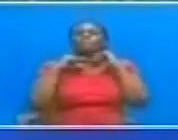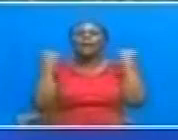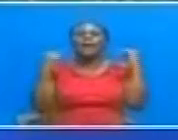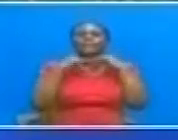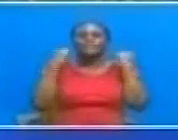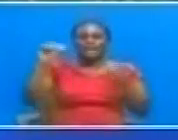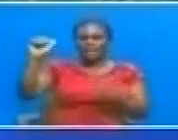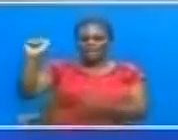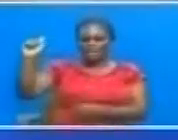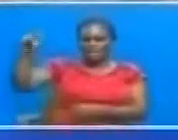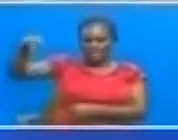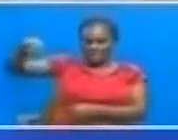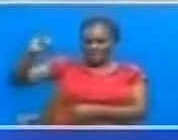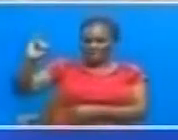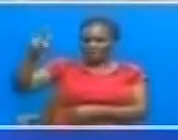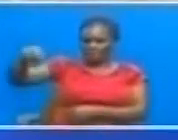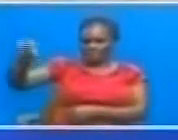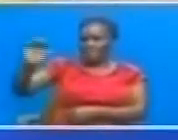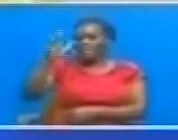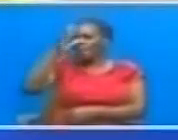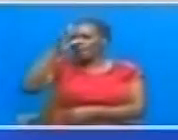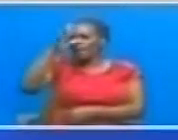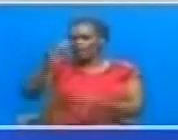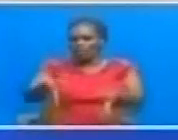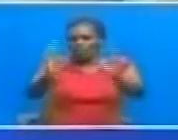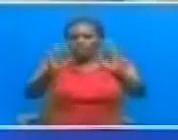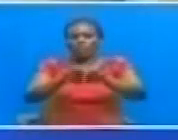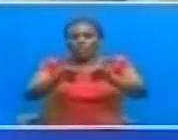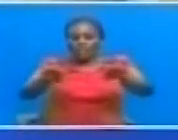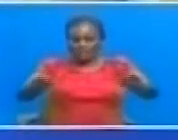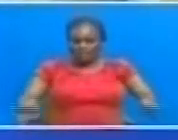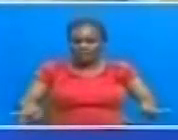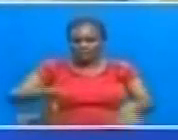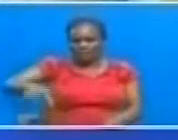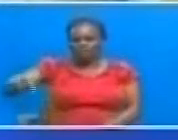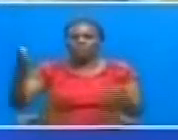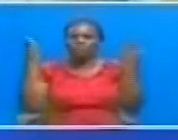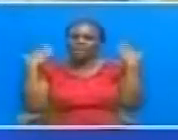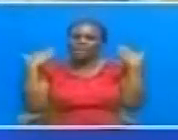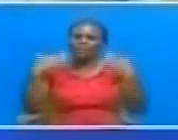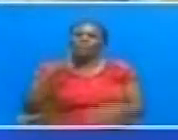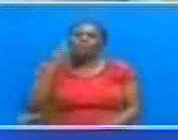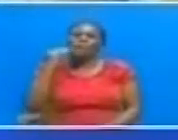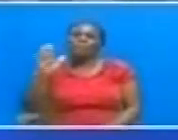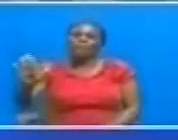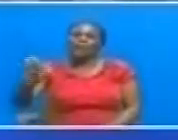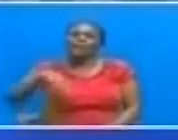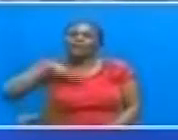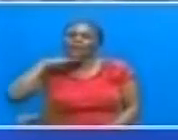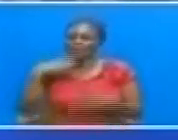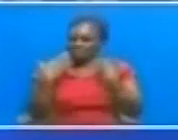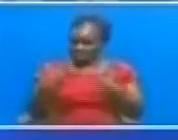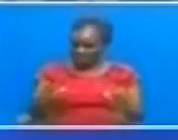la AIPCA anadaiwa kuwadanganya maafisa wa ardhi katika kaunti ya Meru kuwa mamake ni marehemu,